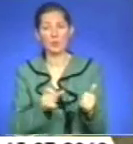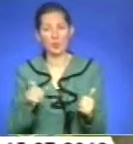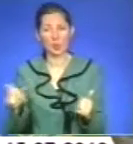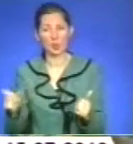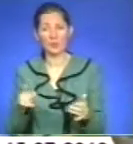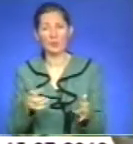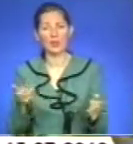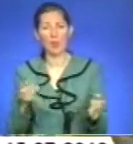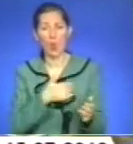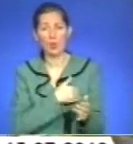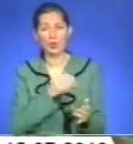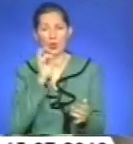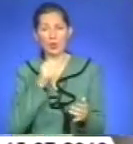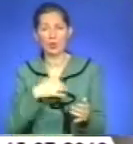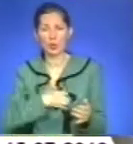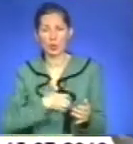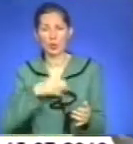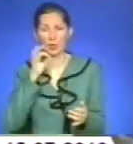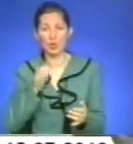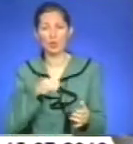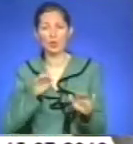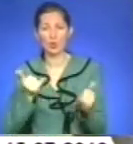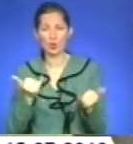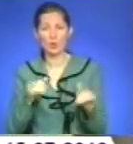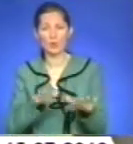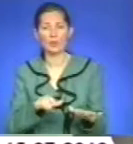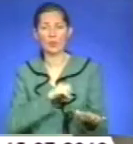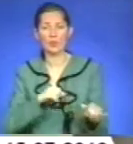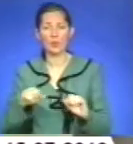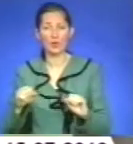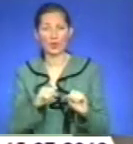хочу сумом теж констатувати, що сьогодні місцеве самоврядування,